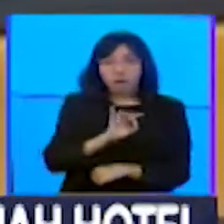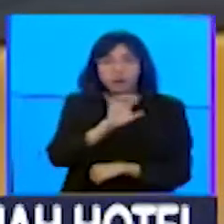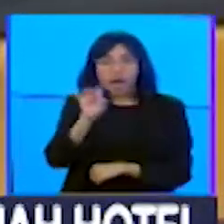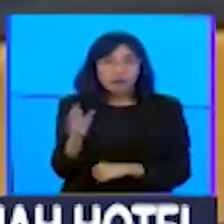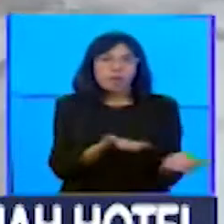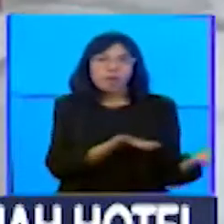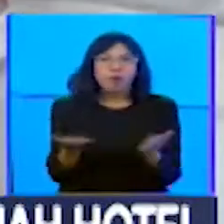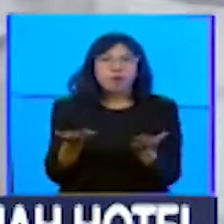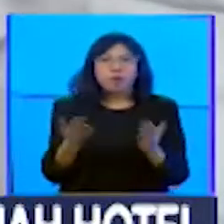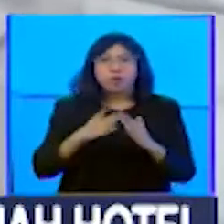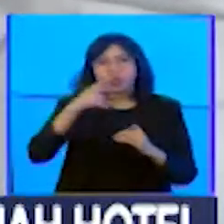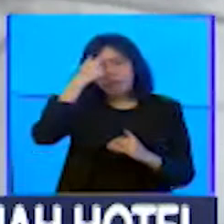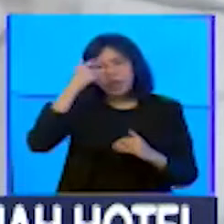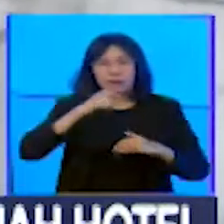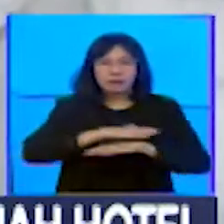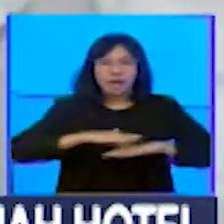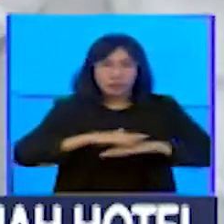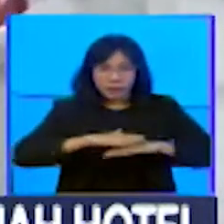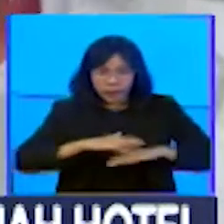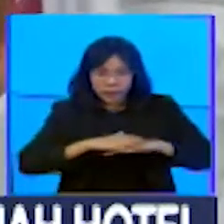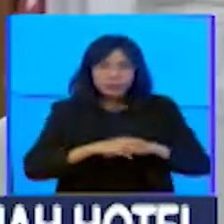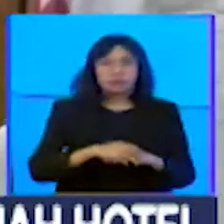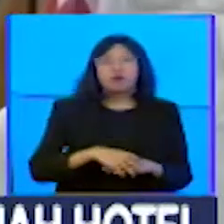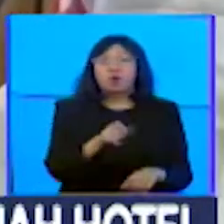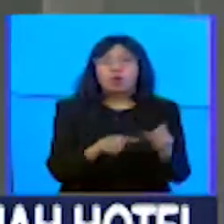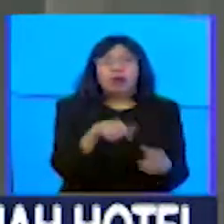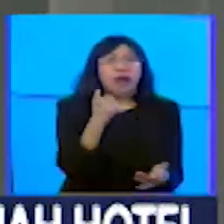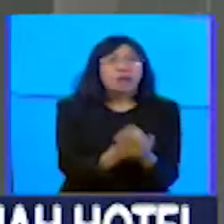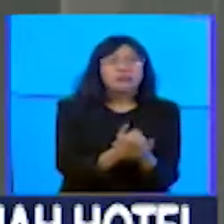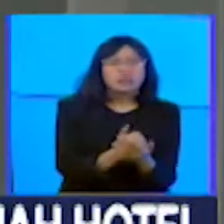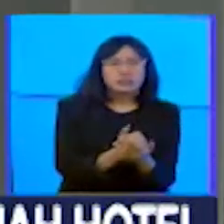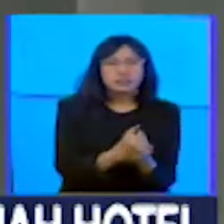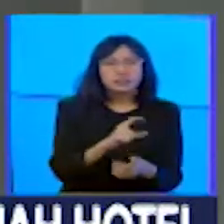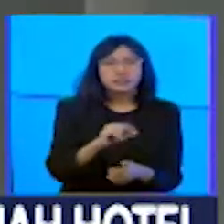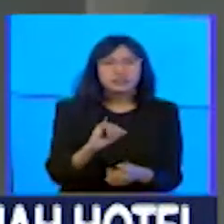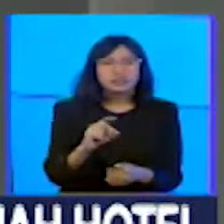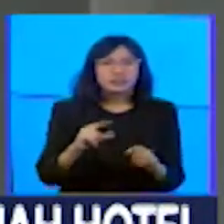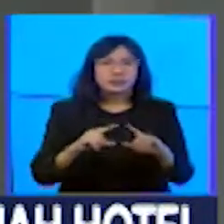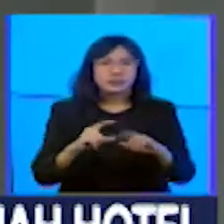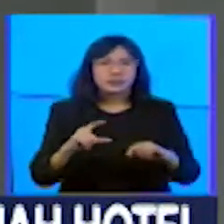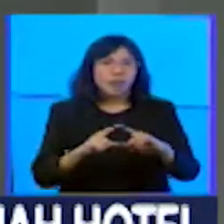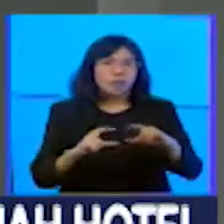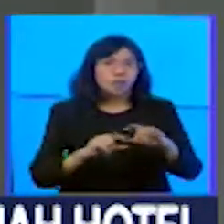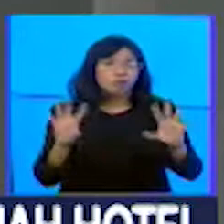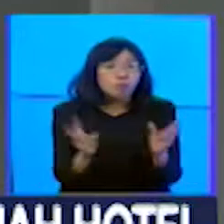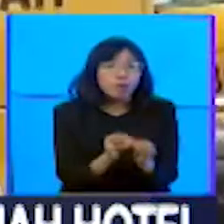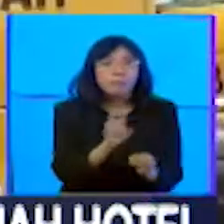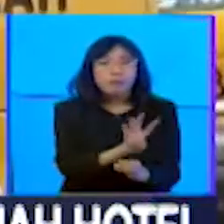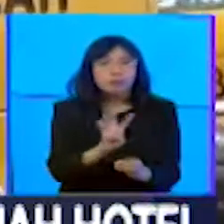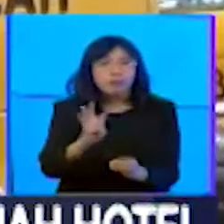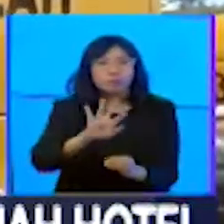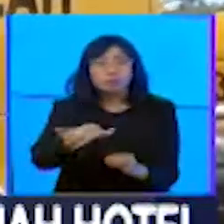Kemayoran. 44 warga Ciracas, Jakarta Timur dievakuasi secara bertahap. Seluruhnya positif